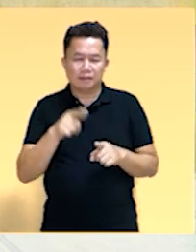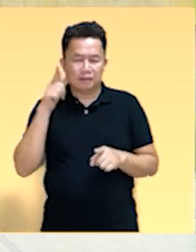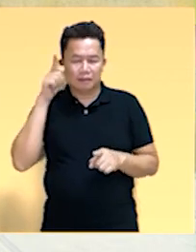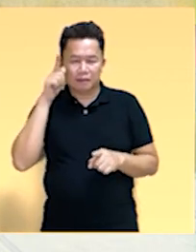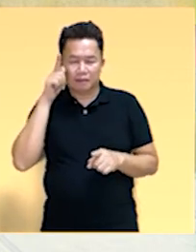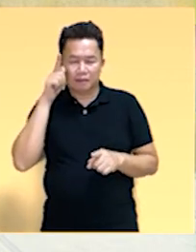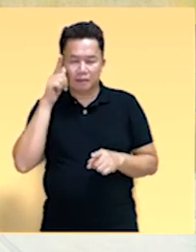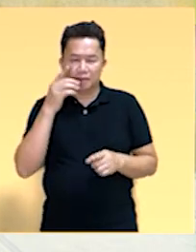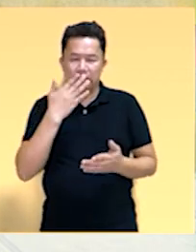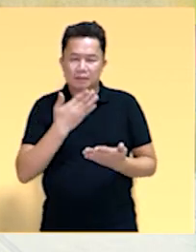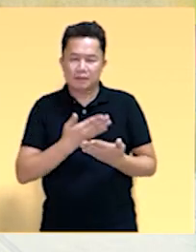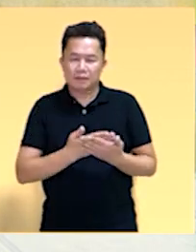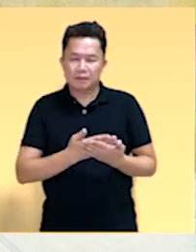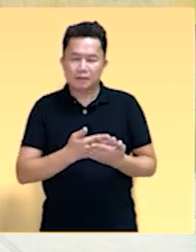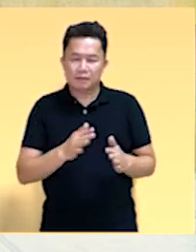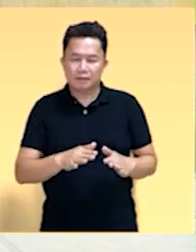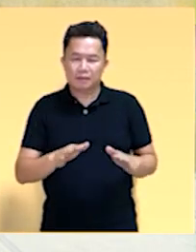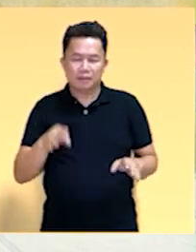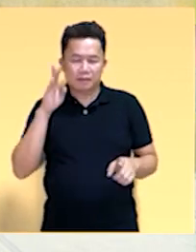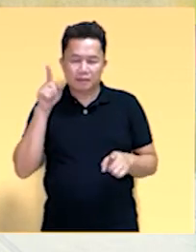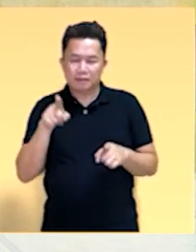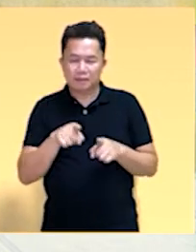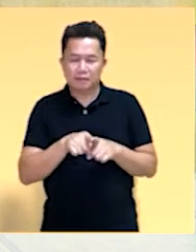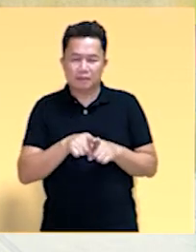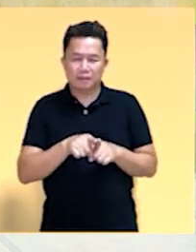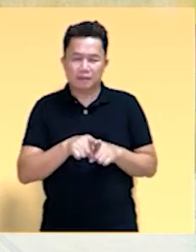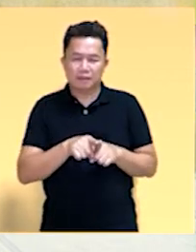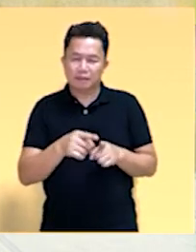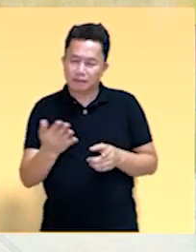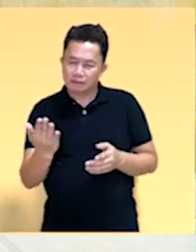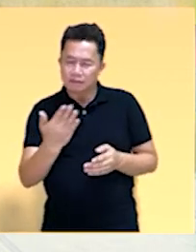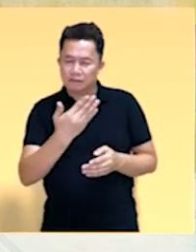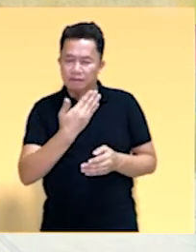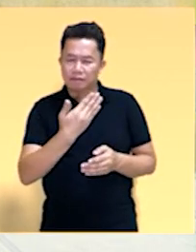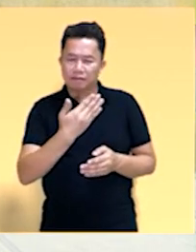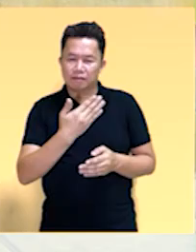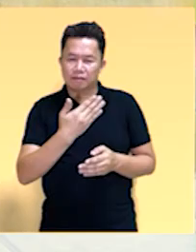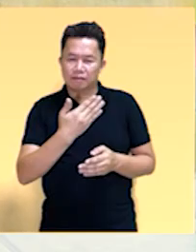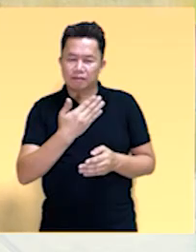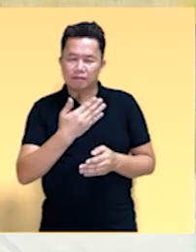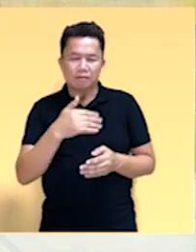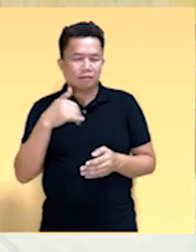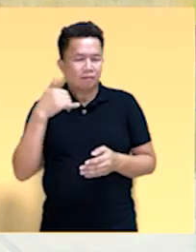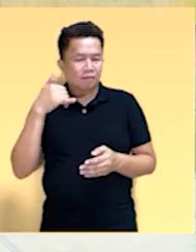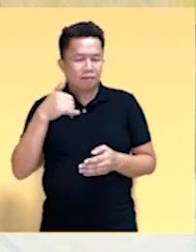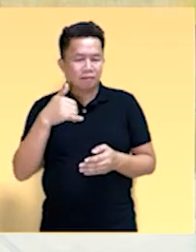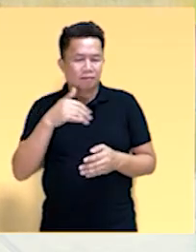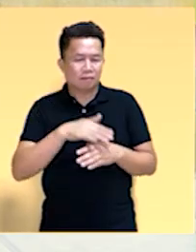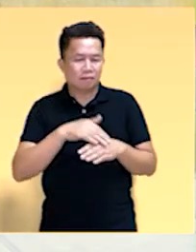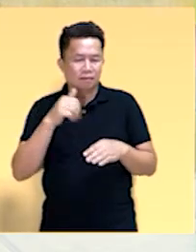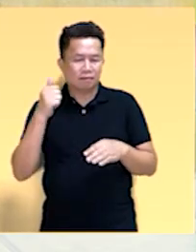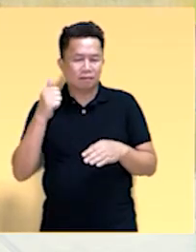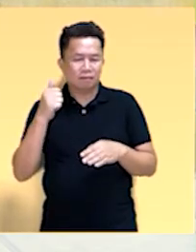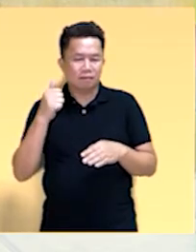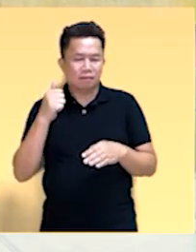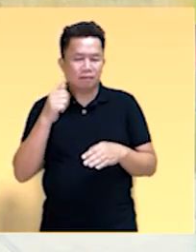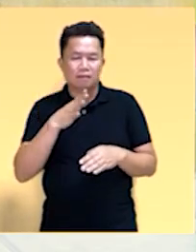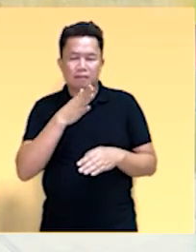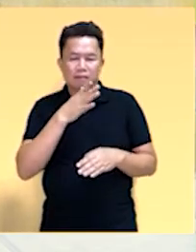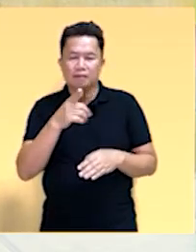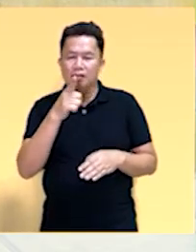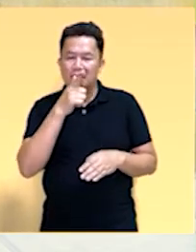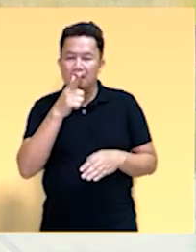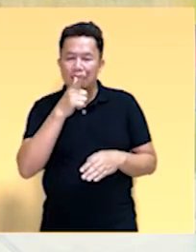naman. Napakabait mong anak at kuya. O tara na, tawag na tayo ni Nanay para sa